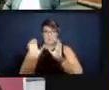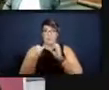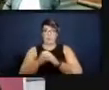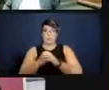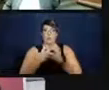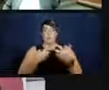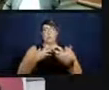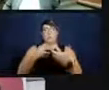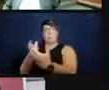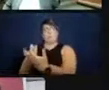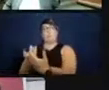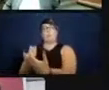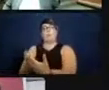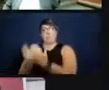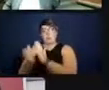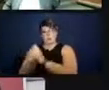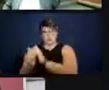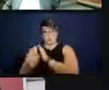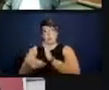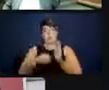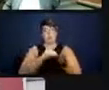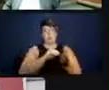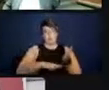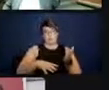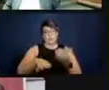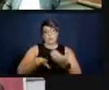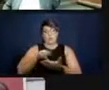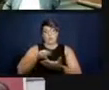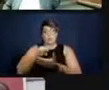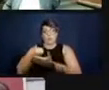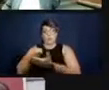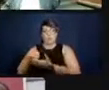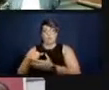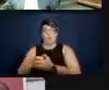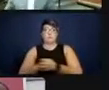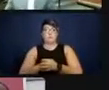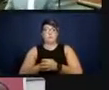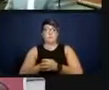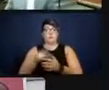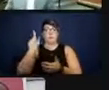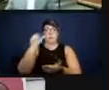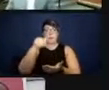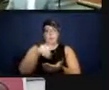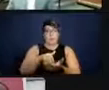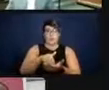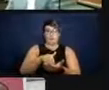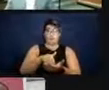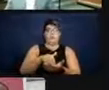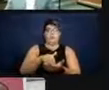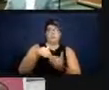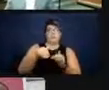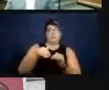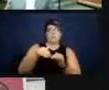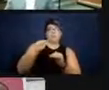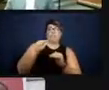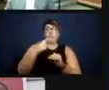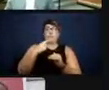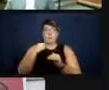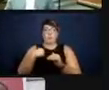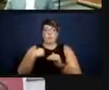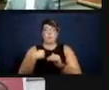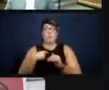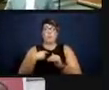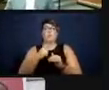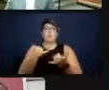wameweza kupata kufuzu. Hii ina maana ya kuwa bado kuna pengo pale ambalo linahitaji